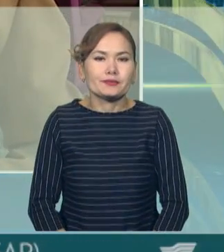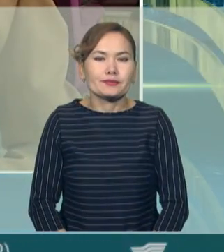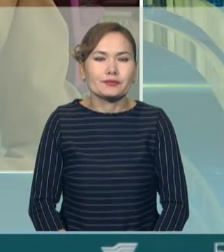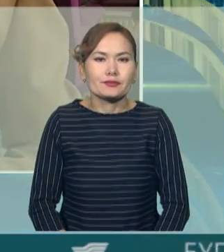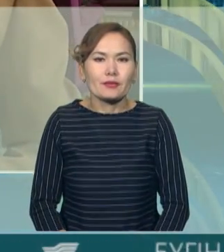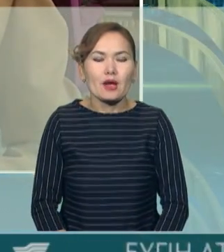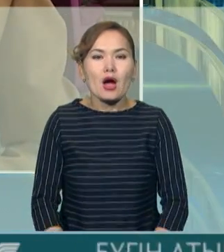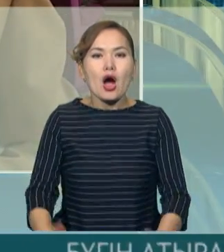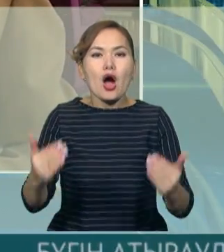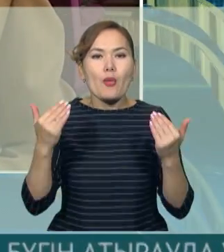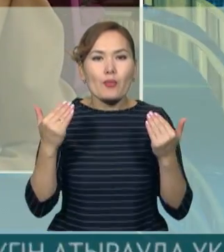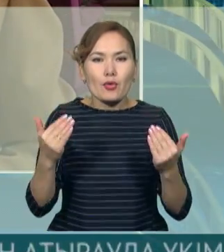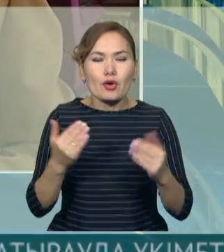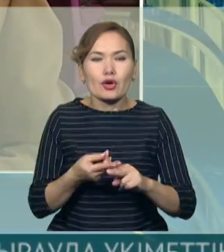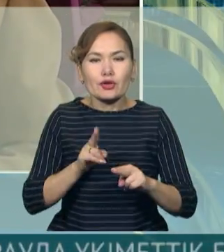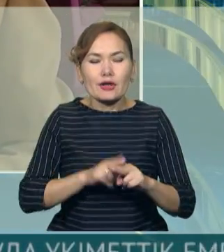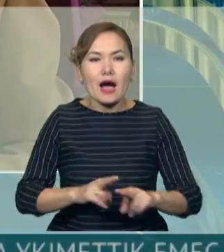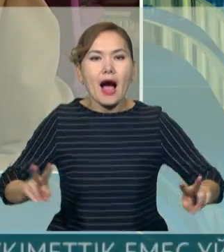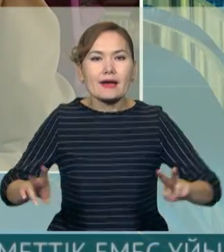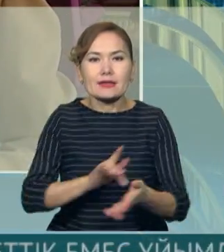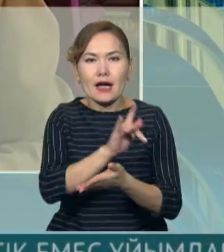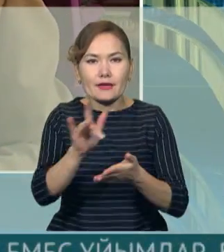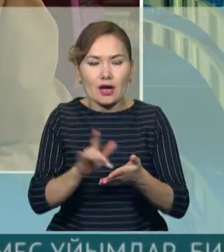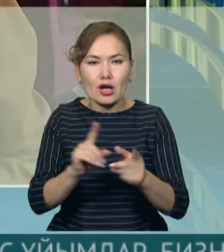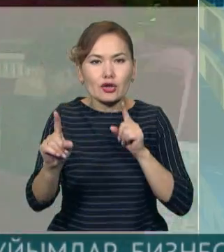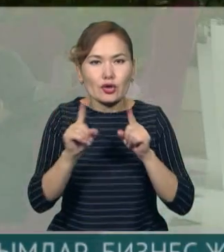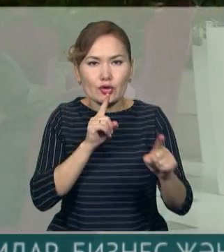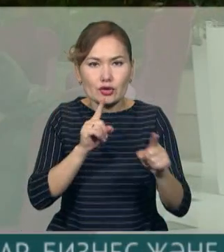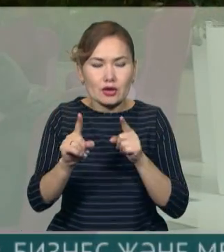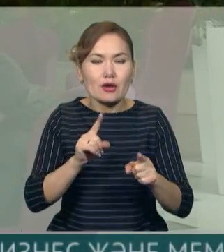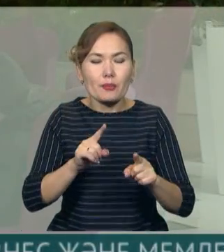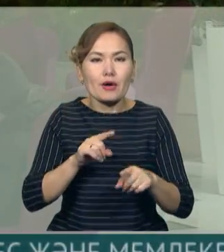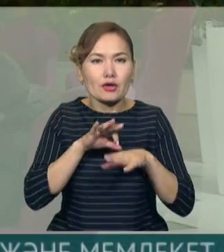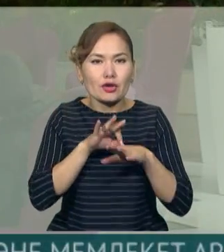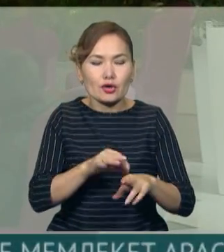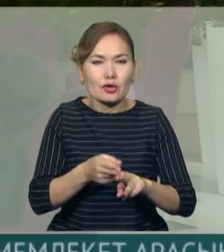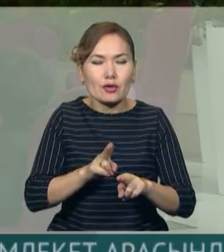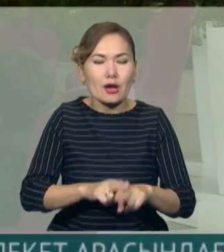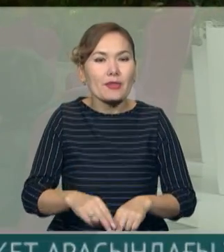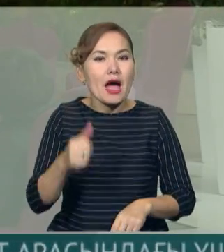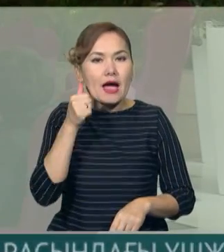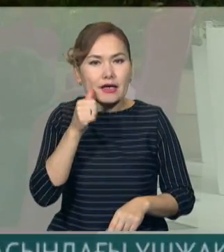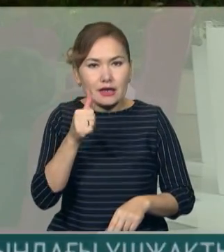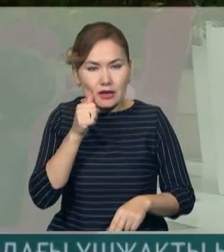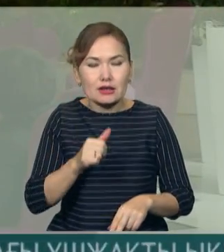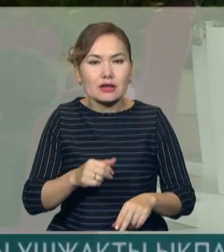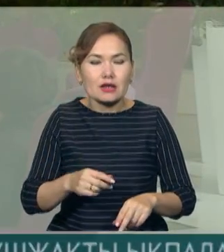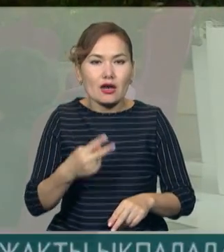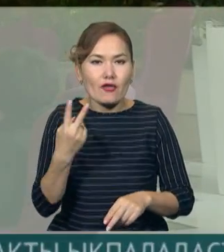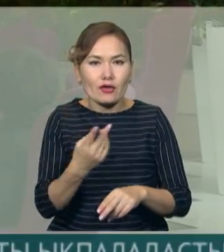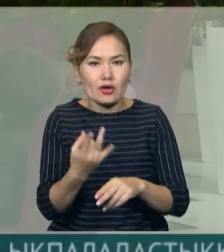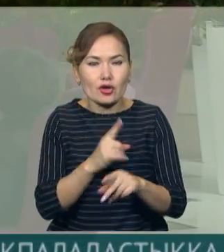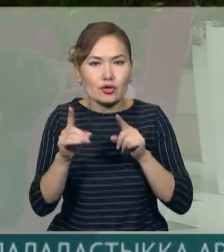Бүгін жабық есік жағдайында екі жақты және үш жақты кездесулер жоспарланды отыр. Ал жалпы отырыс ертең өтеді. Астана процесінің